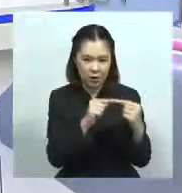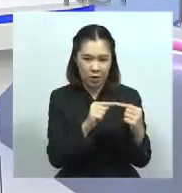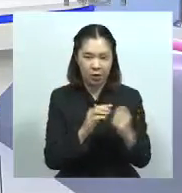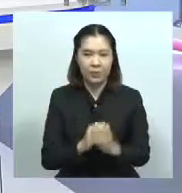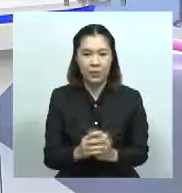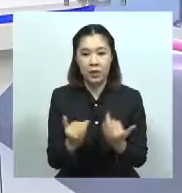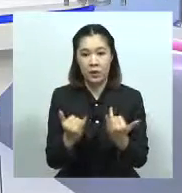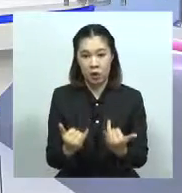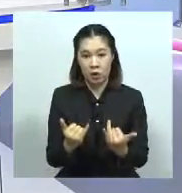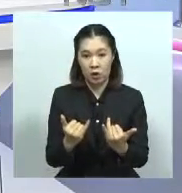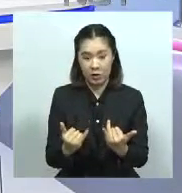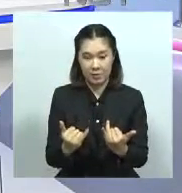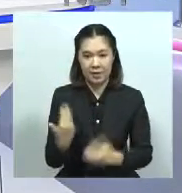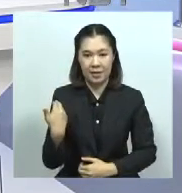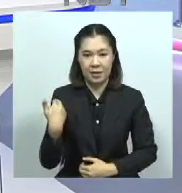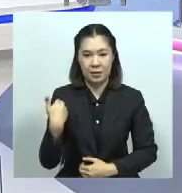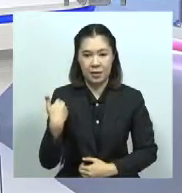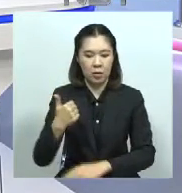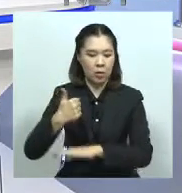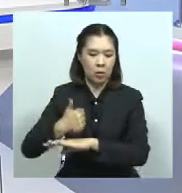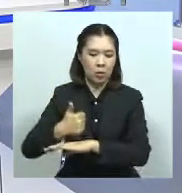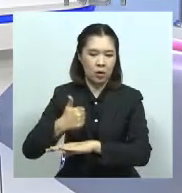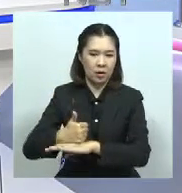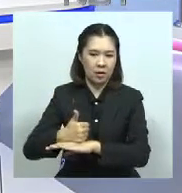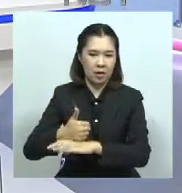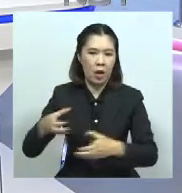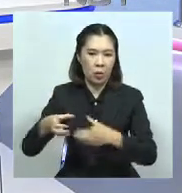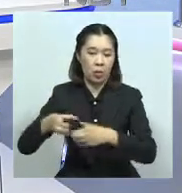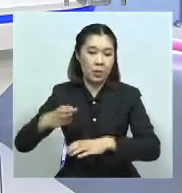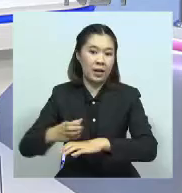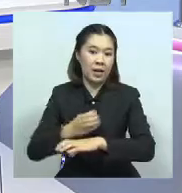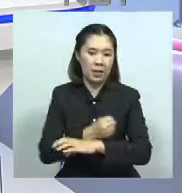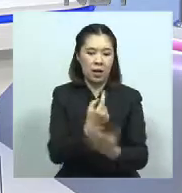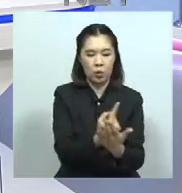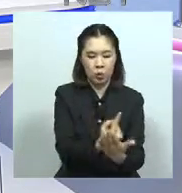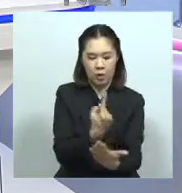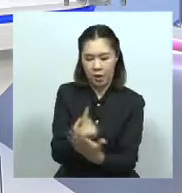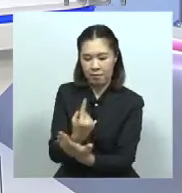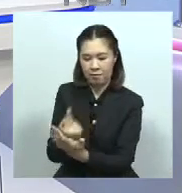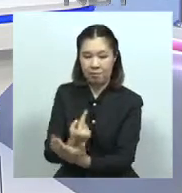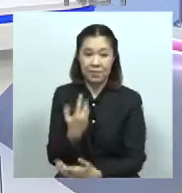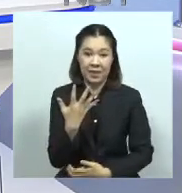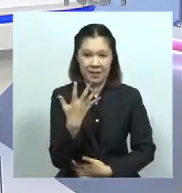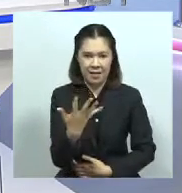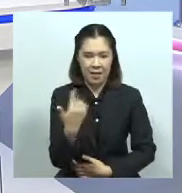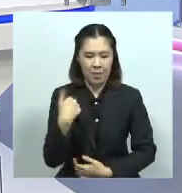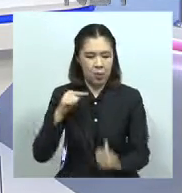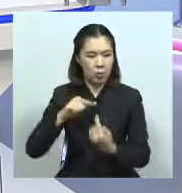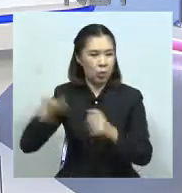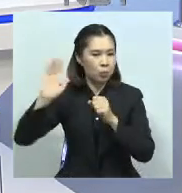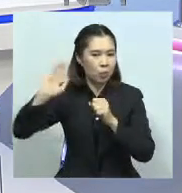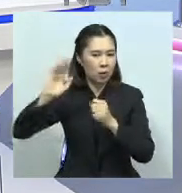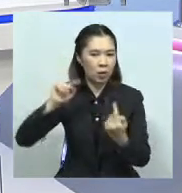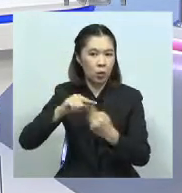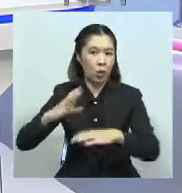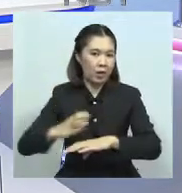ขณะนี้ค่ะคุณอุตมะสาวนายนหัวหน้าพรรคพลังประชารัฐได้นำตัวแทนของพรรคการเมือง5พรรคนะแถลงจุดยืนทางการเมือง